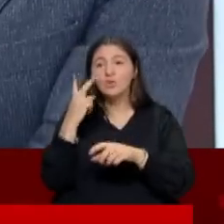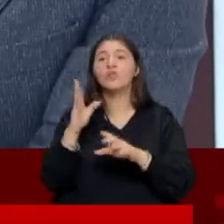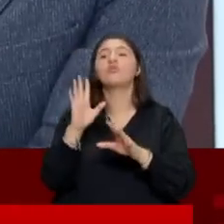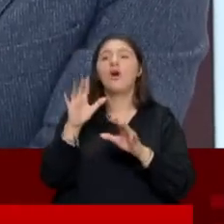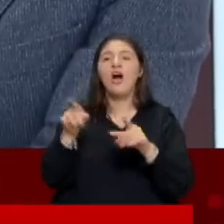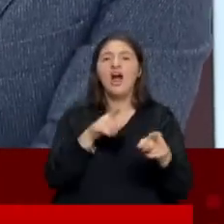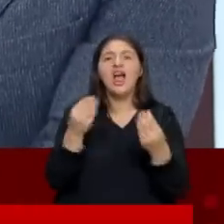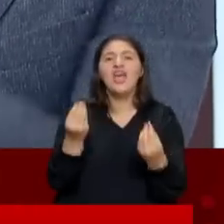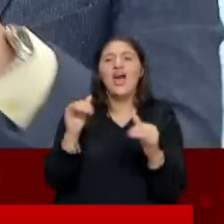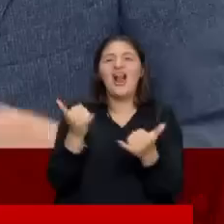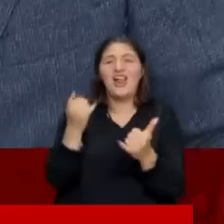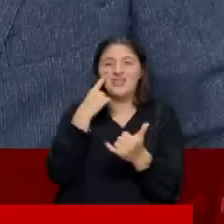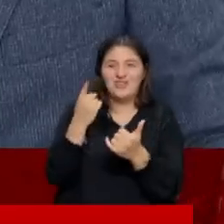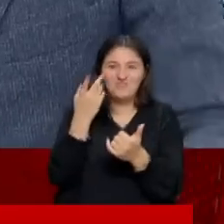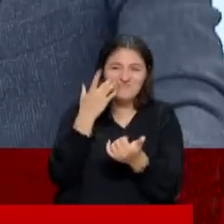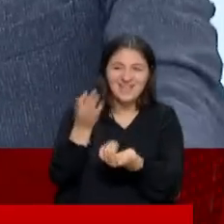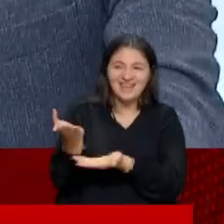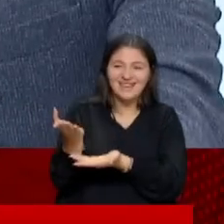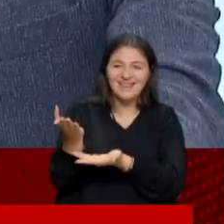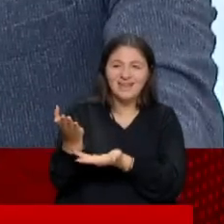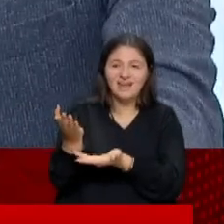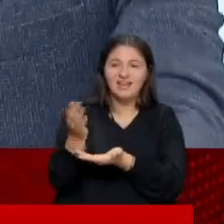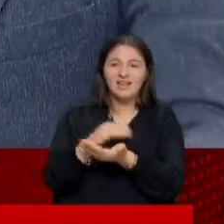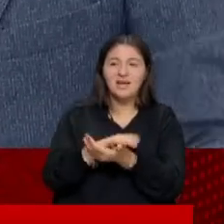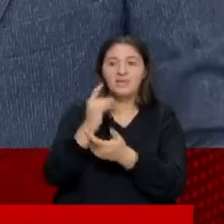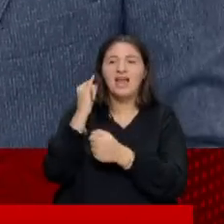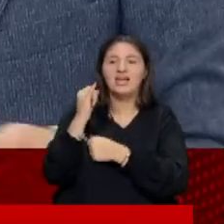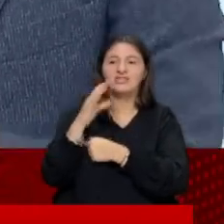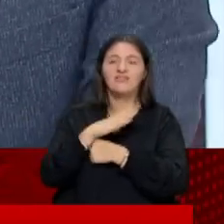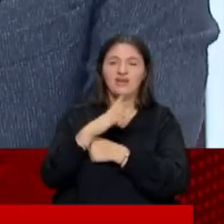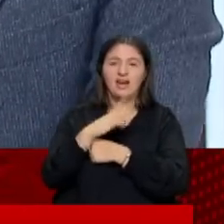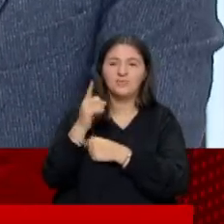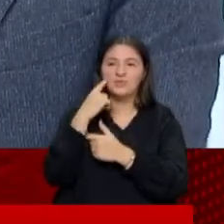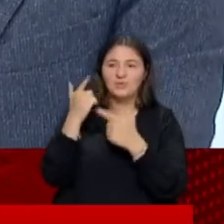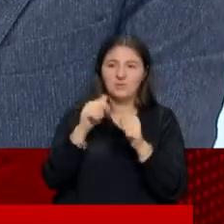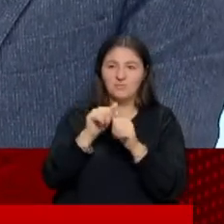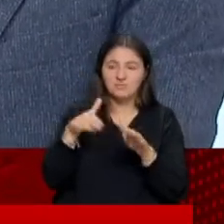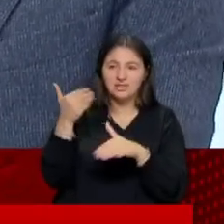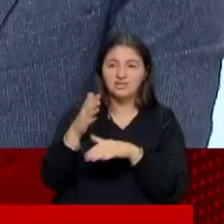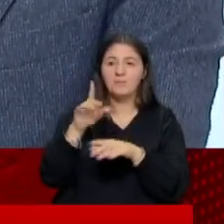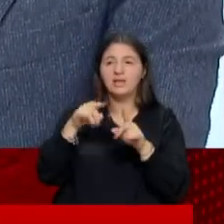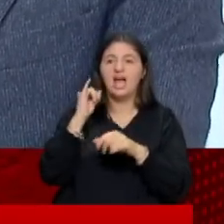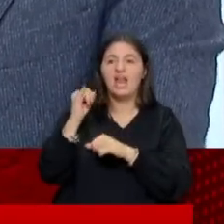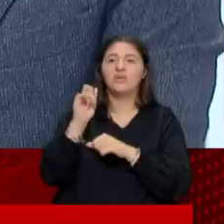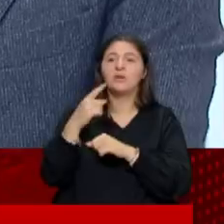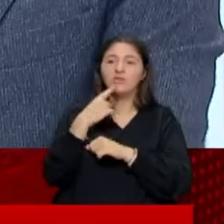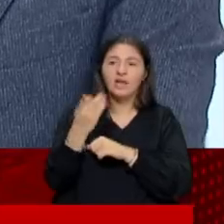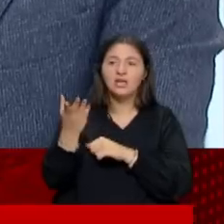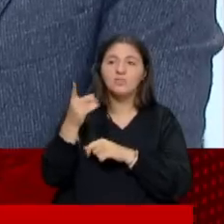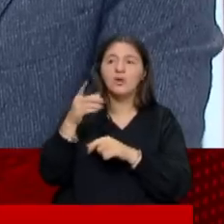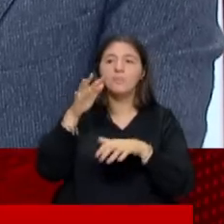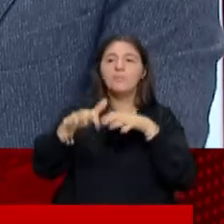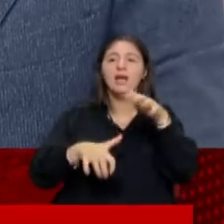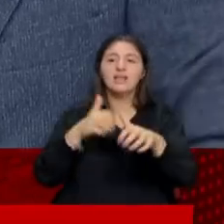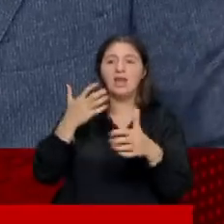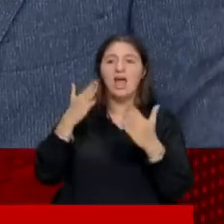Aslında araları iyi görüntülerde belli oluyor Tabii bir eleştiri de var bu görüntüleri paylaşınca bazıları da eleştiriyor diyor ki bu